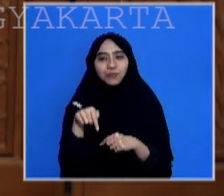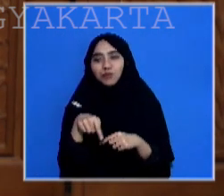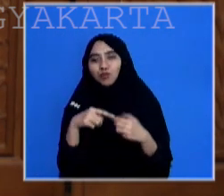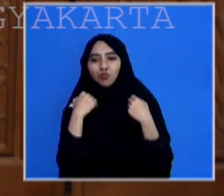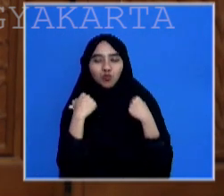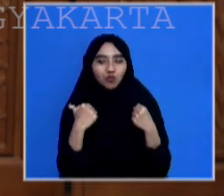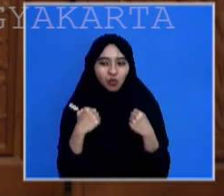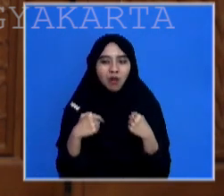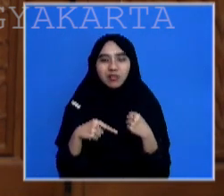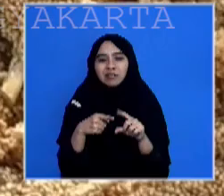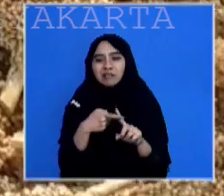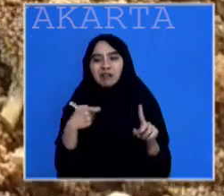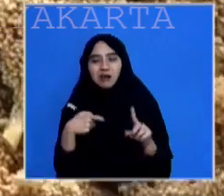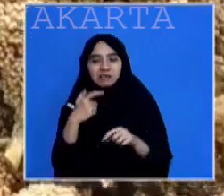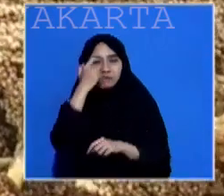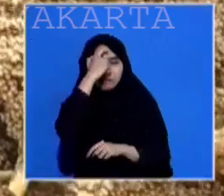ingkang kirang toya.